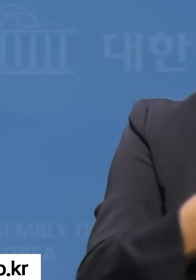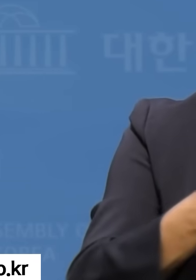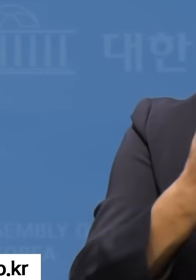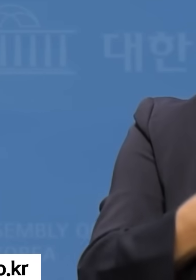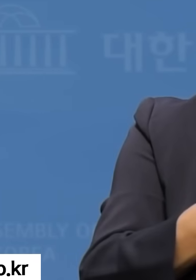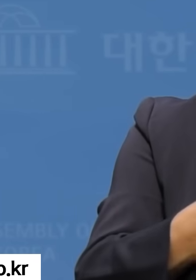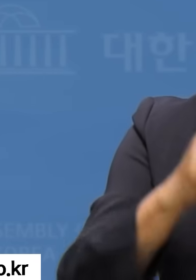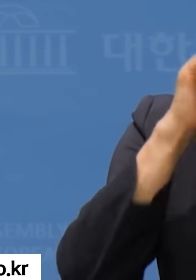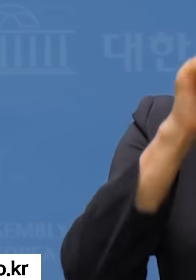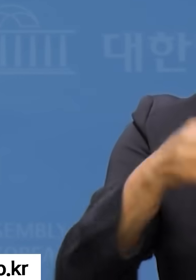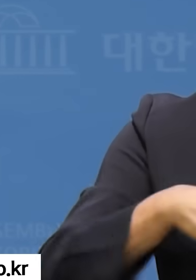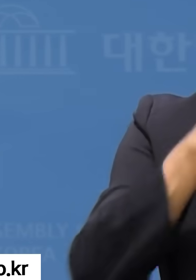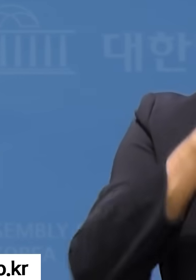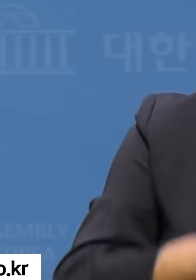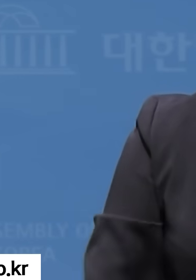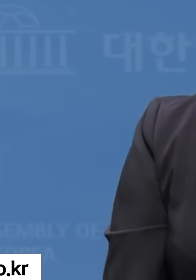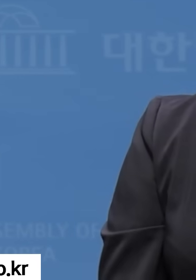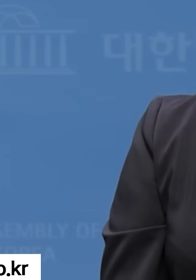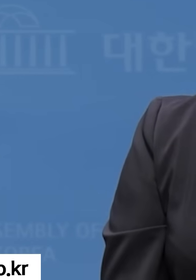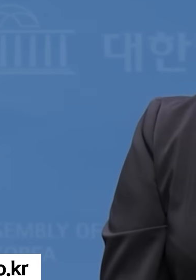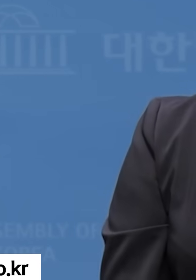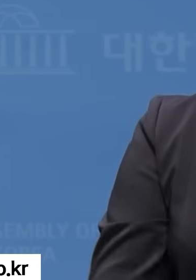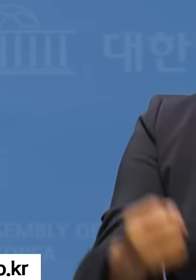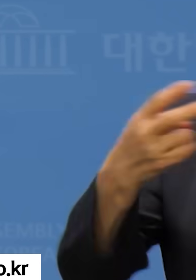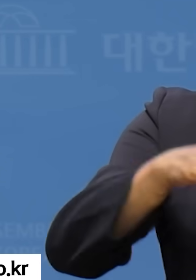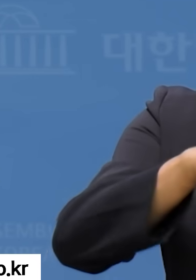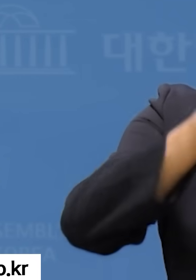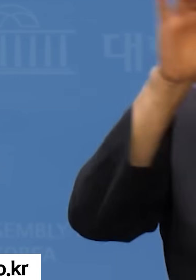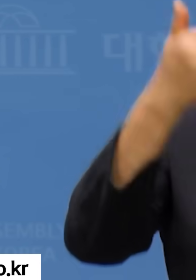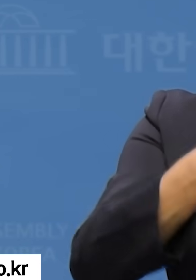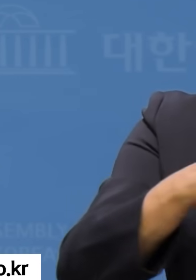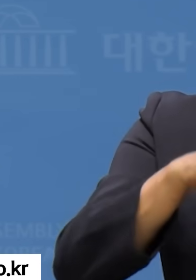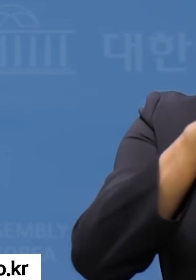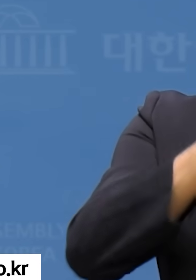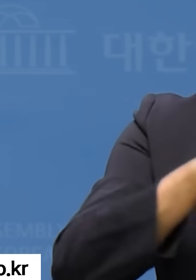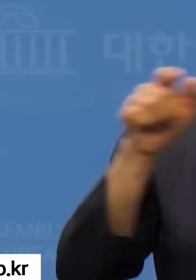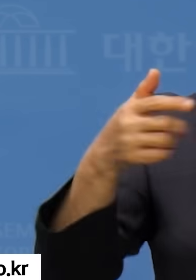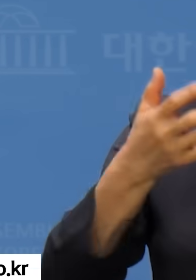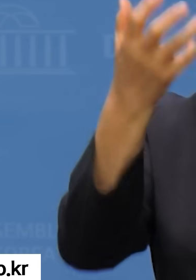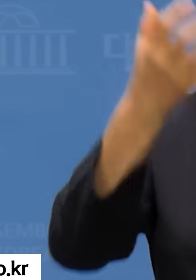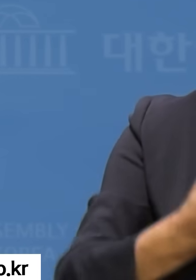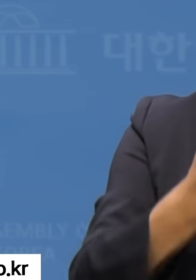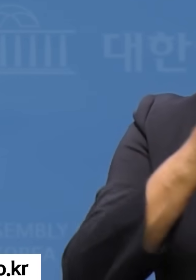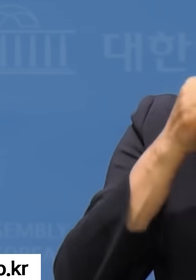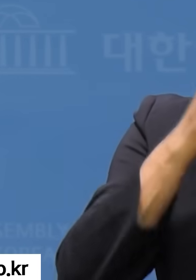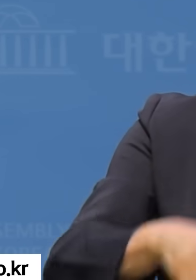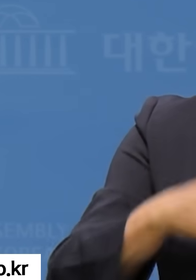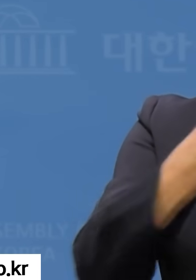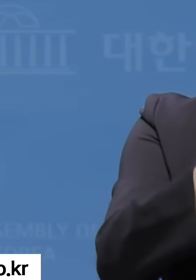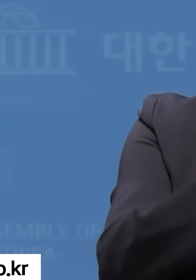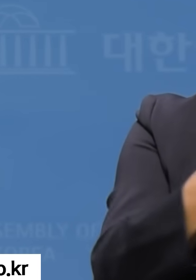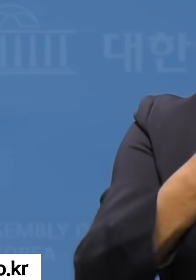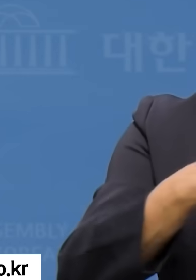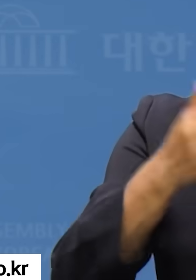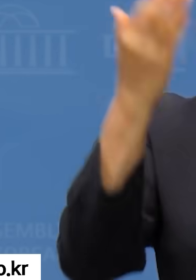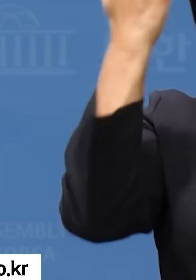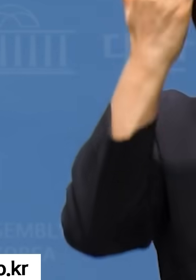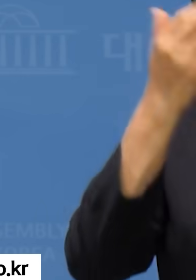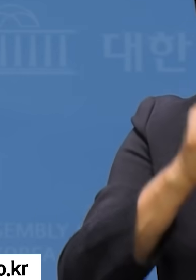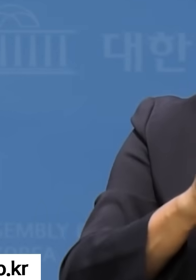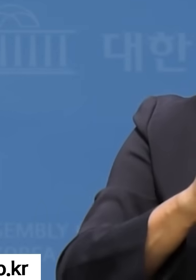과감하게 경고해야 됩니다. 아울러 북한의 대남 공작 방식이 다변화, 진흥화하고